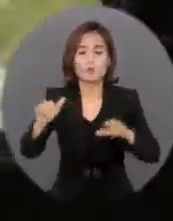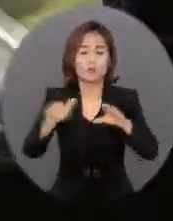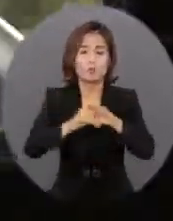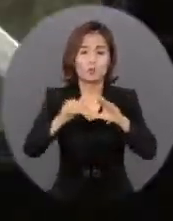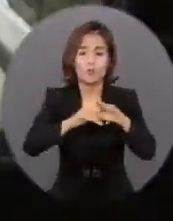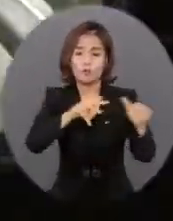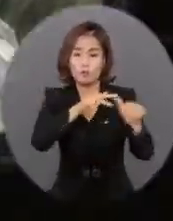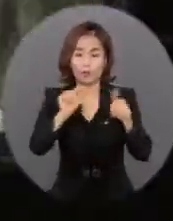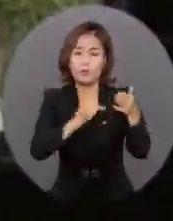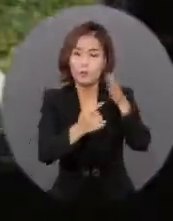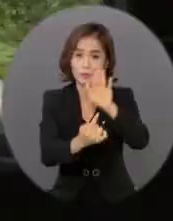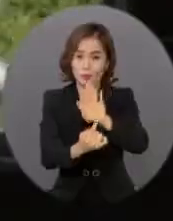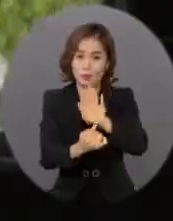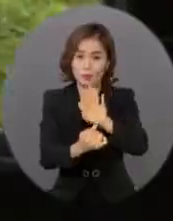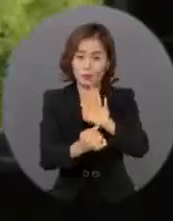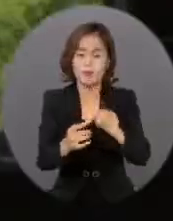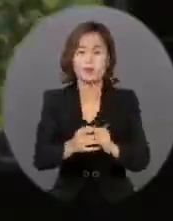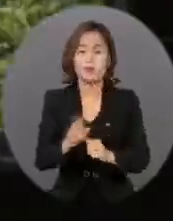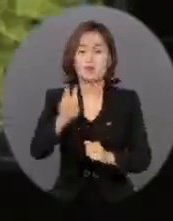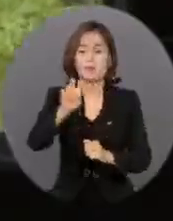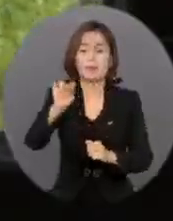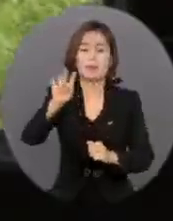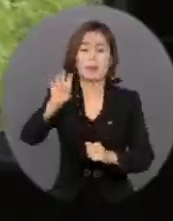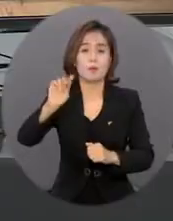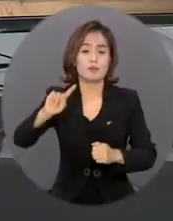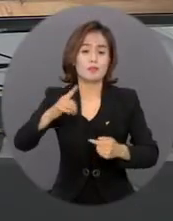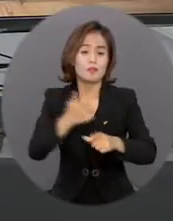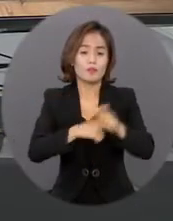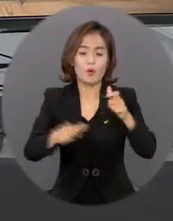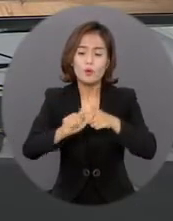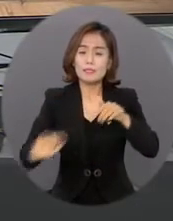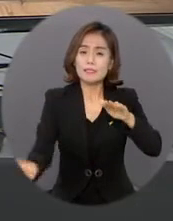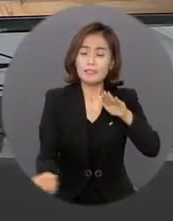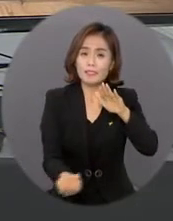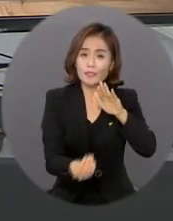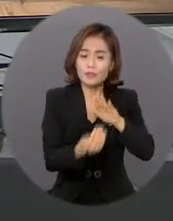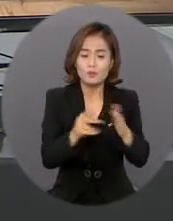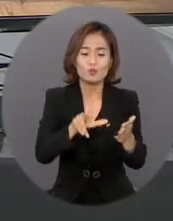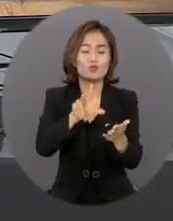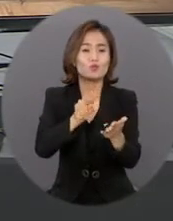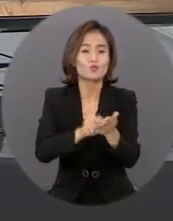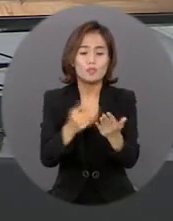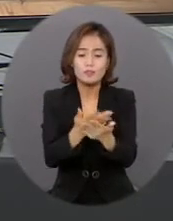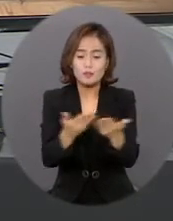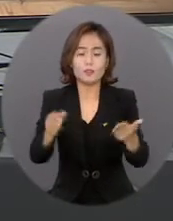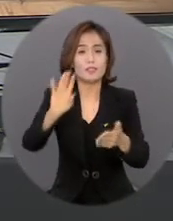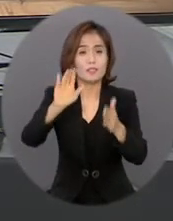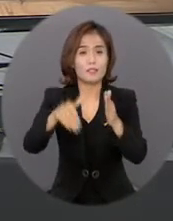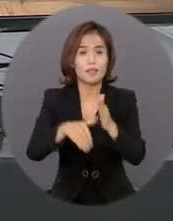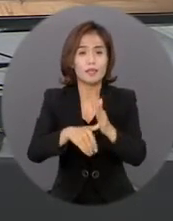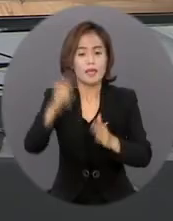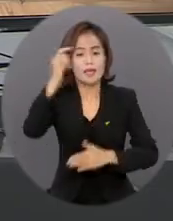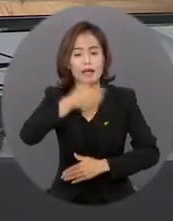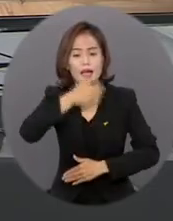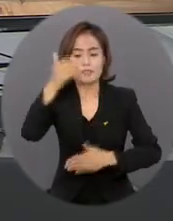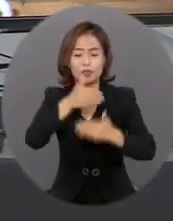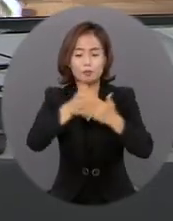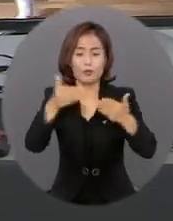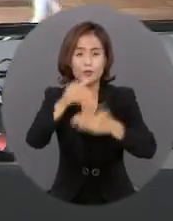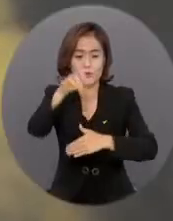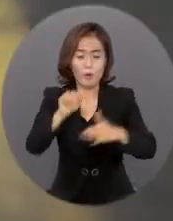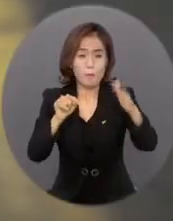소개됩니다. 특히 메타버스 그 이상의 콘텐츠를 주제로 열린 이번 전시회에선 가상 미술관